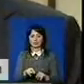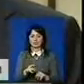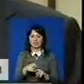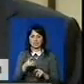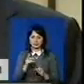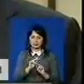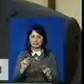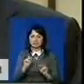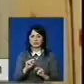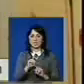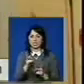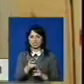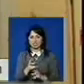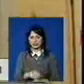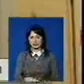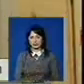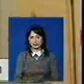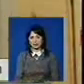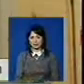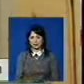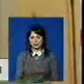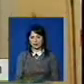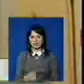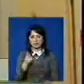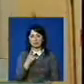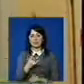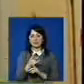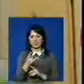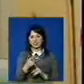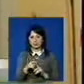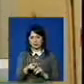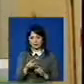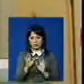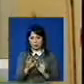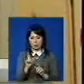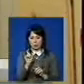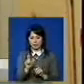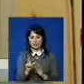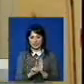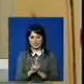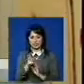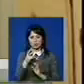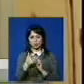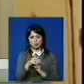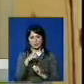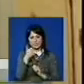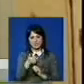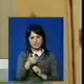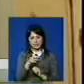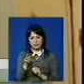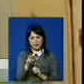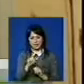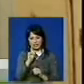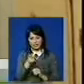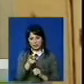სამედიცინო დახმარებას, რაც სჭირდება. პედიატრი პალიატური მზრუნველობა პირველად ზოგადად შინზრუნვის კომპონენტი დავითვა 2015 წლის